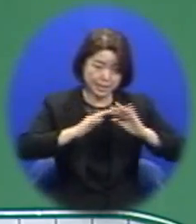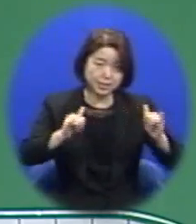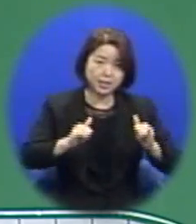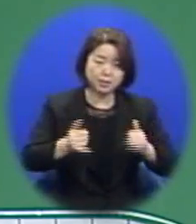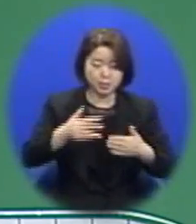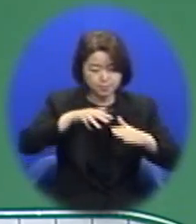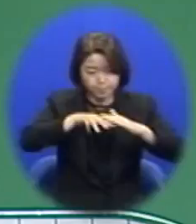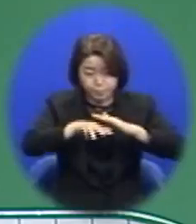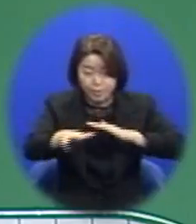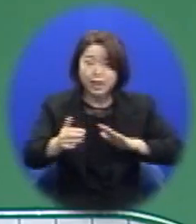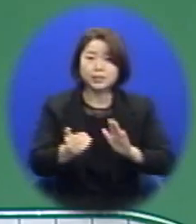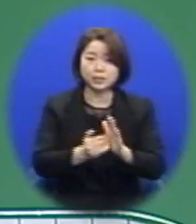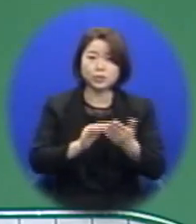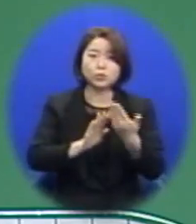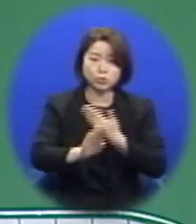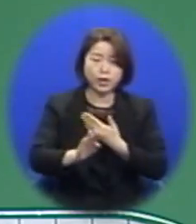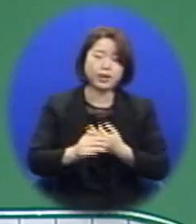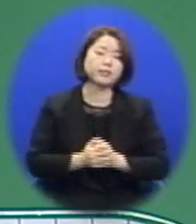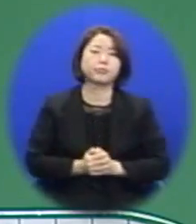출애굽하고